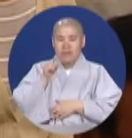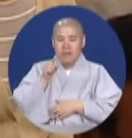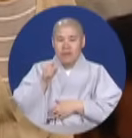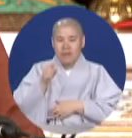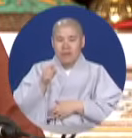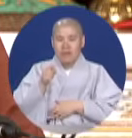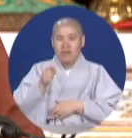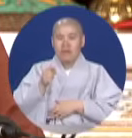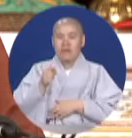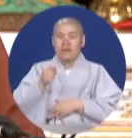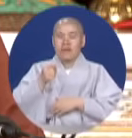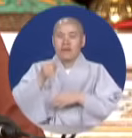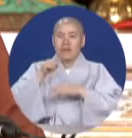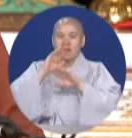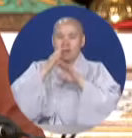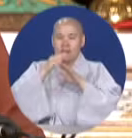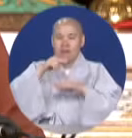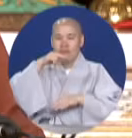봅니다.